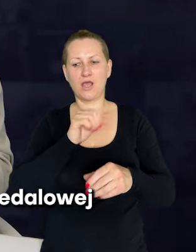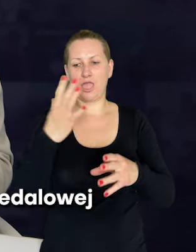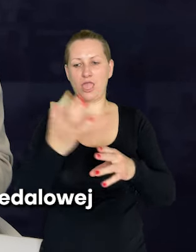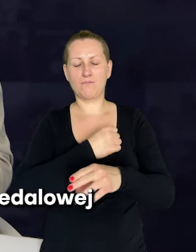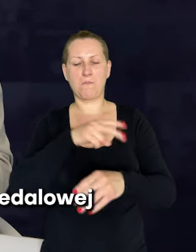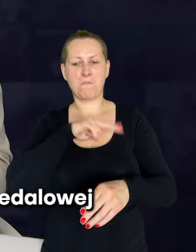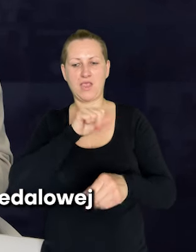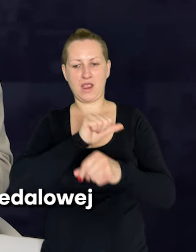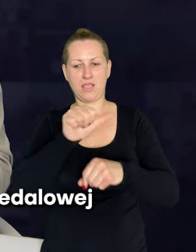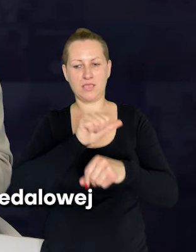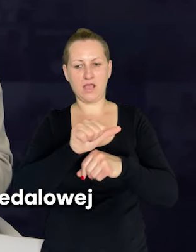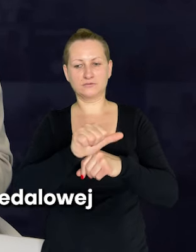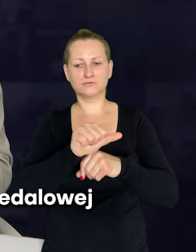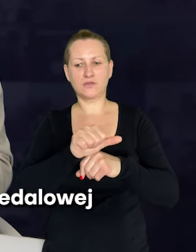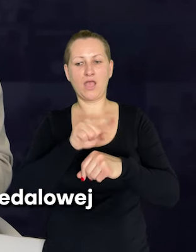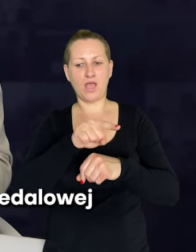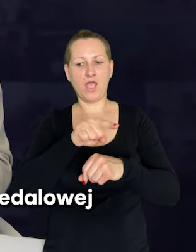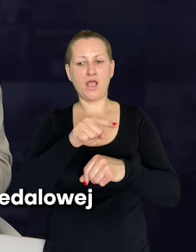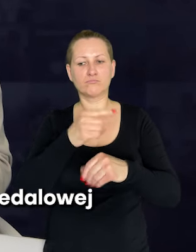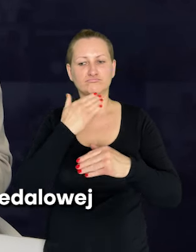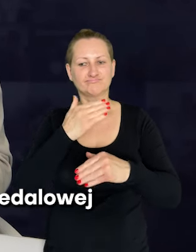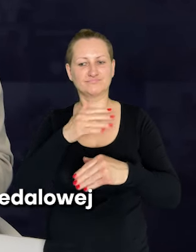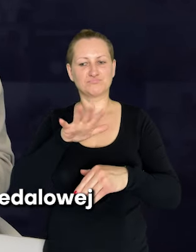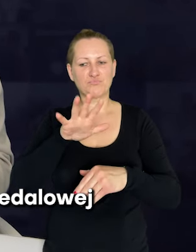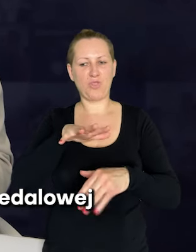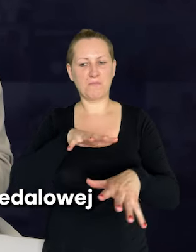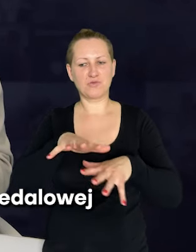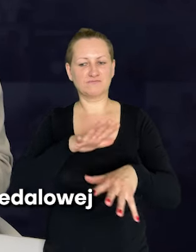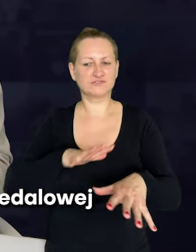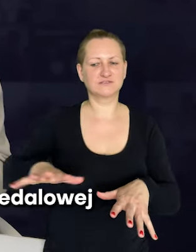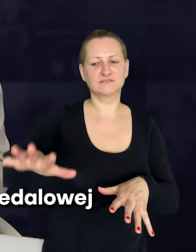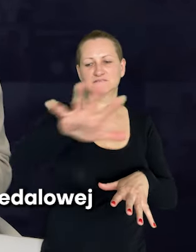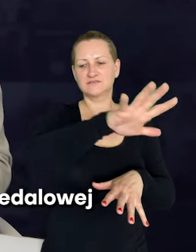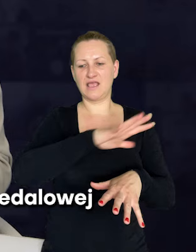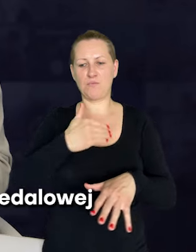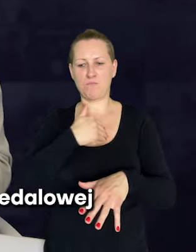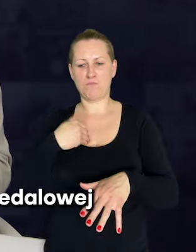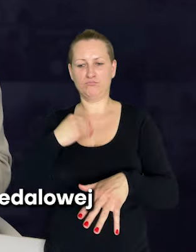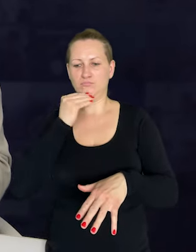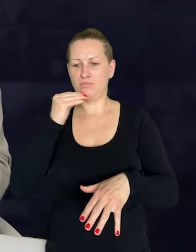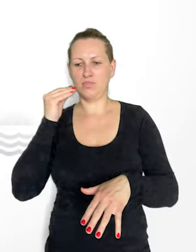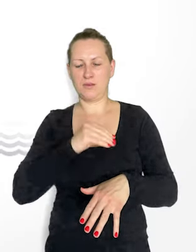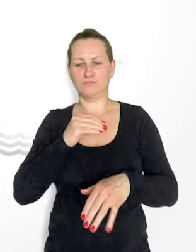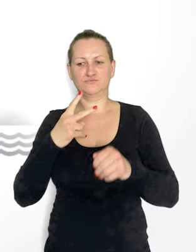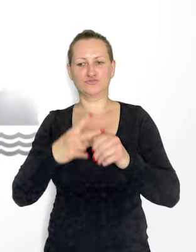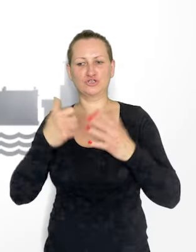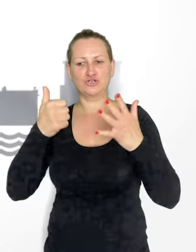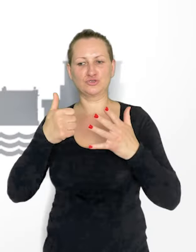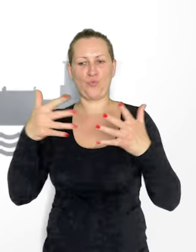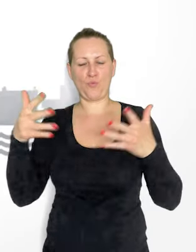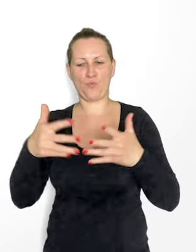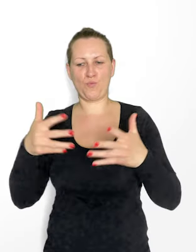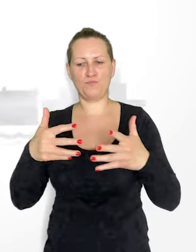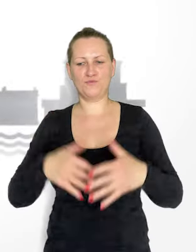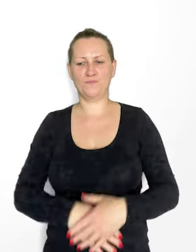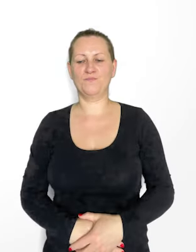brązowy, zajmując tym samym 5 miejsce w klasyfikacji medalowej spośród wszystkich 26 klubów.